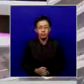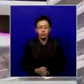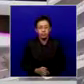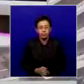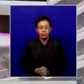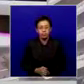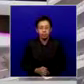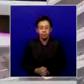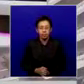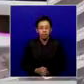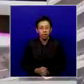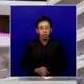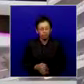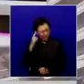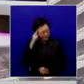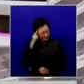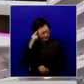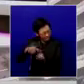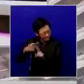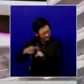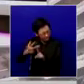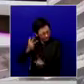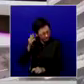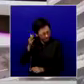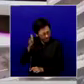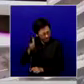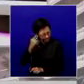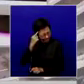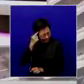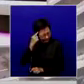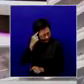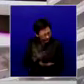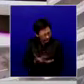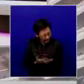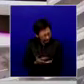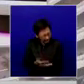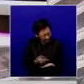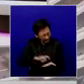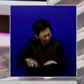เรามองว่าใน3เดือนการเยียวยาเงินก็จะหมดละ